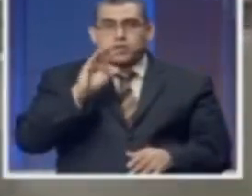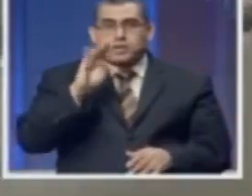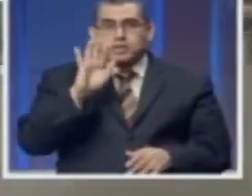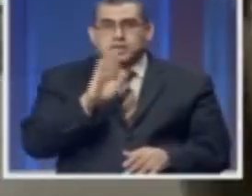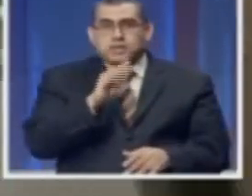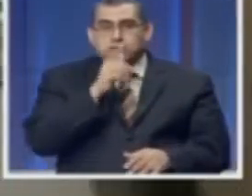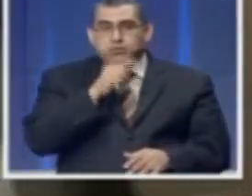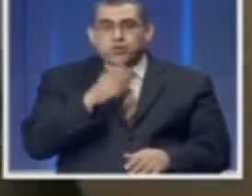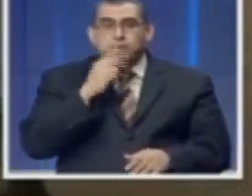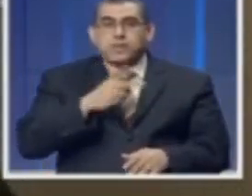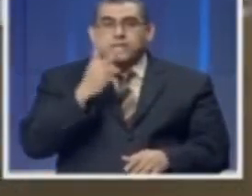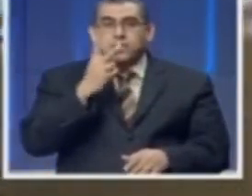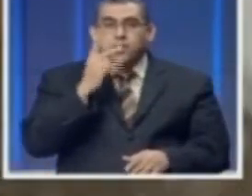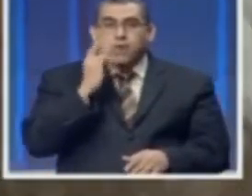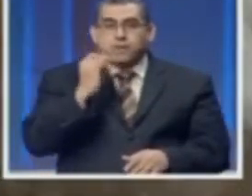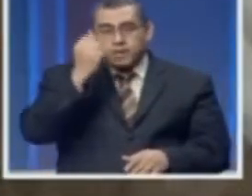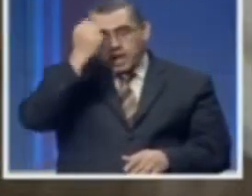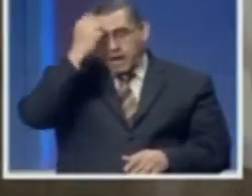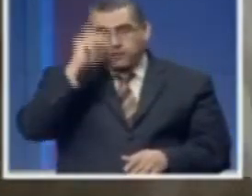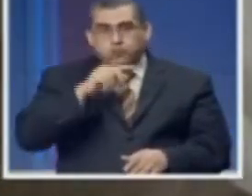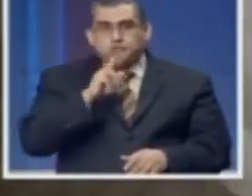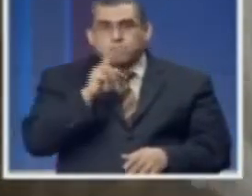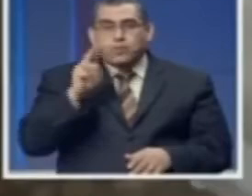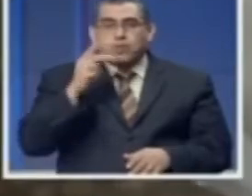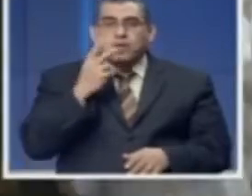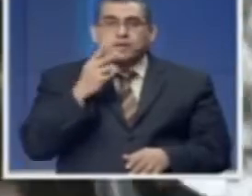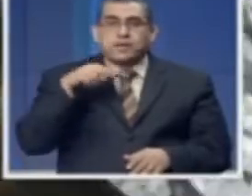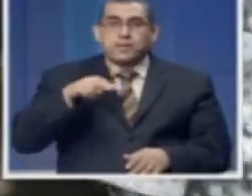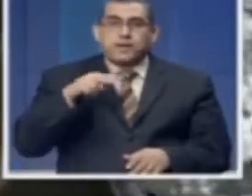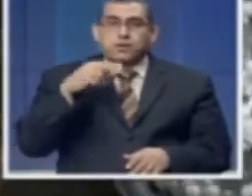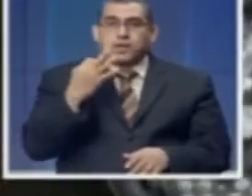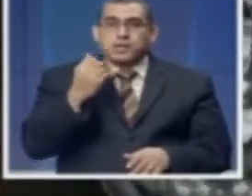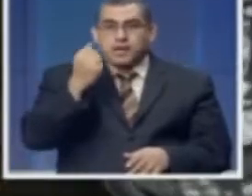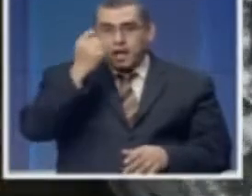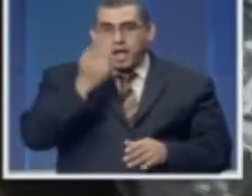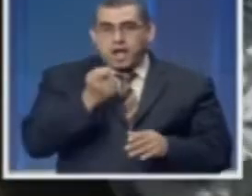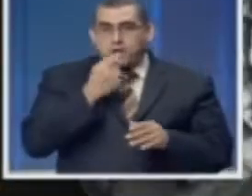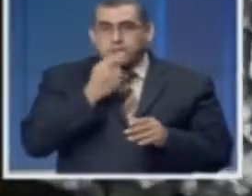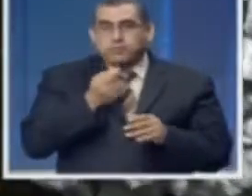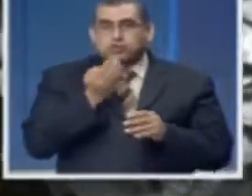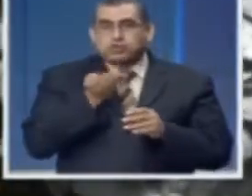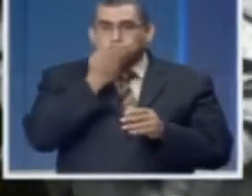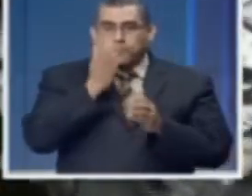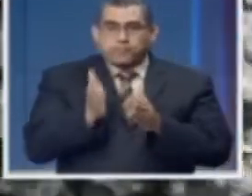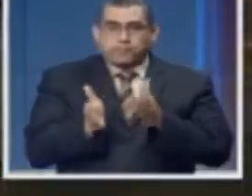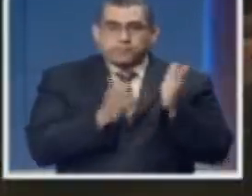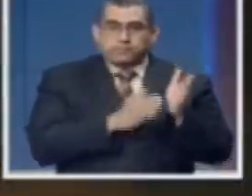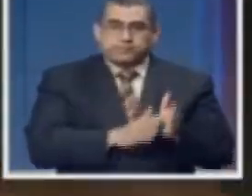وعدد 52738 قرص مخدر.